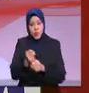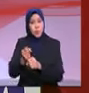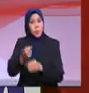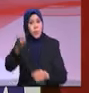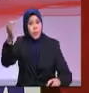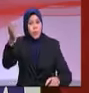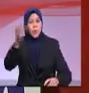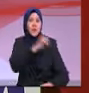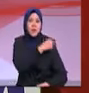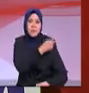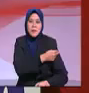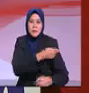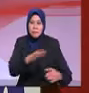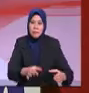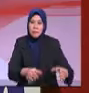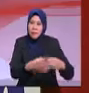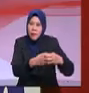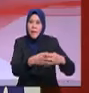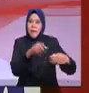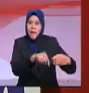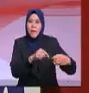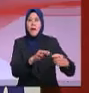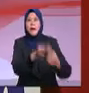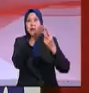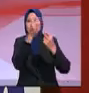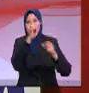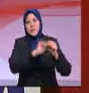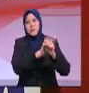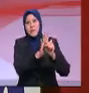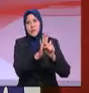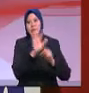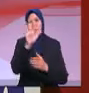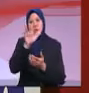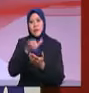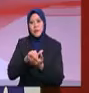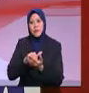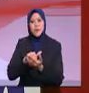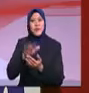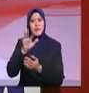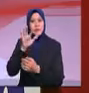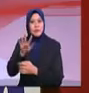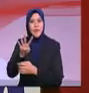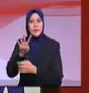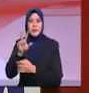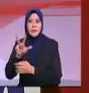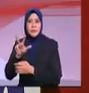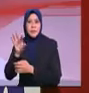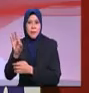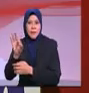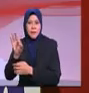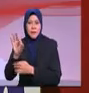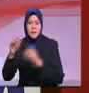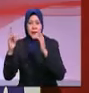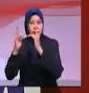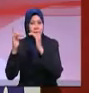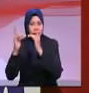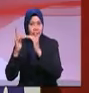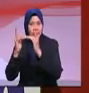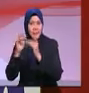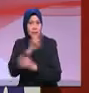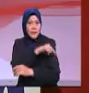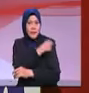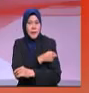untuk pesakit COVID saja. Dan kita ada 5,439 katil keseluruhannya di